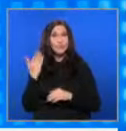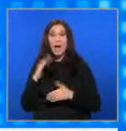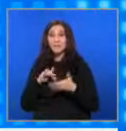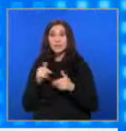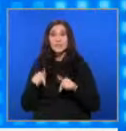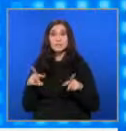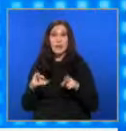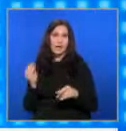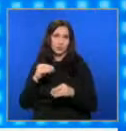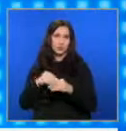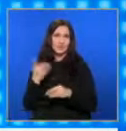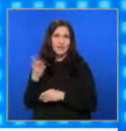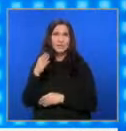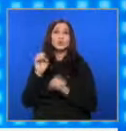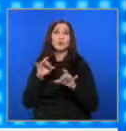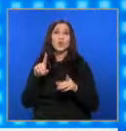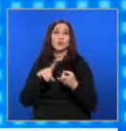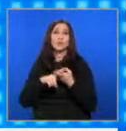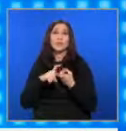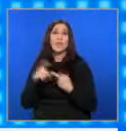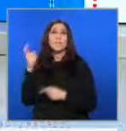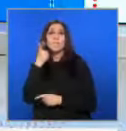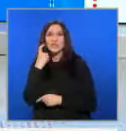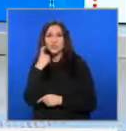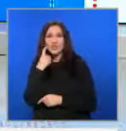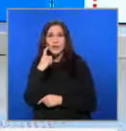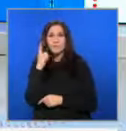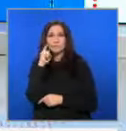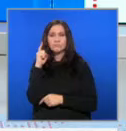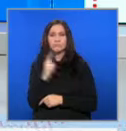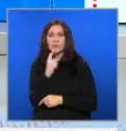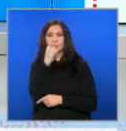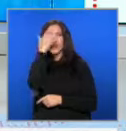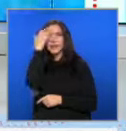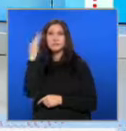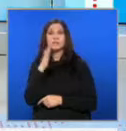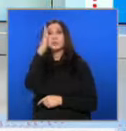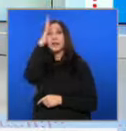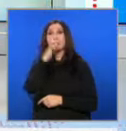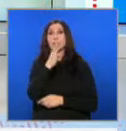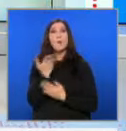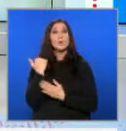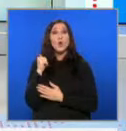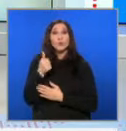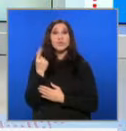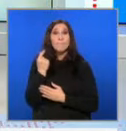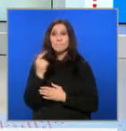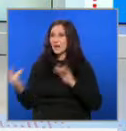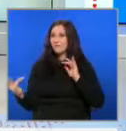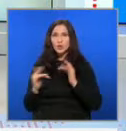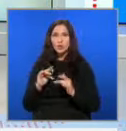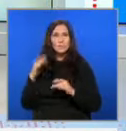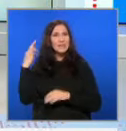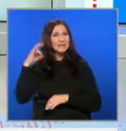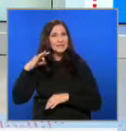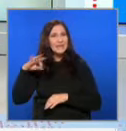прекратиха участието си в нея, съобщи Константин Бачийски. Ден за размисъл в Северна Македония преди утрешния първи тур на